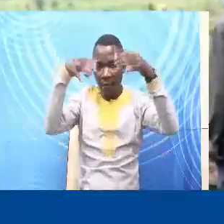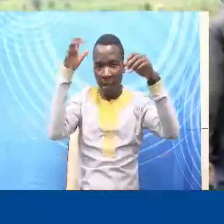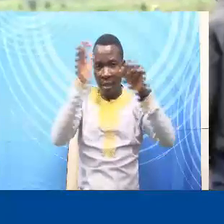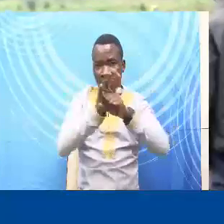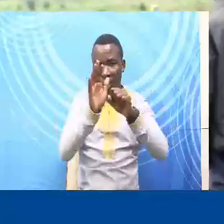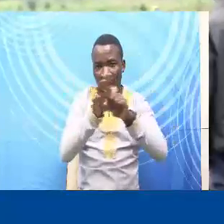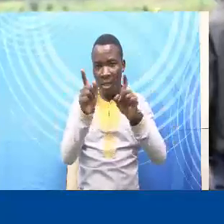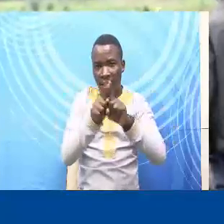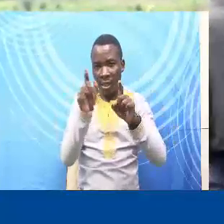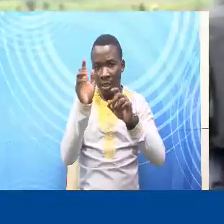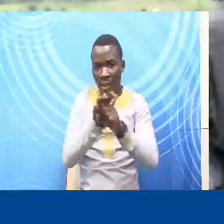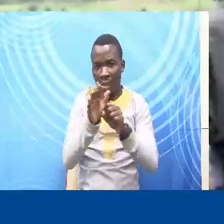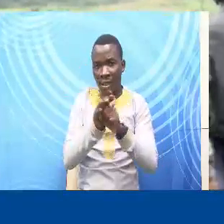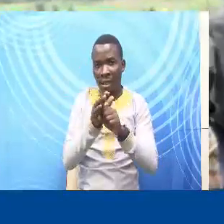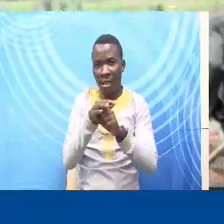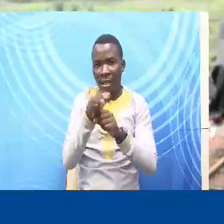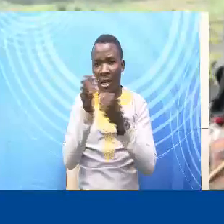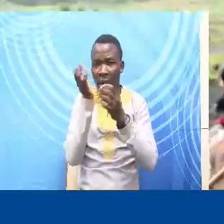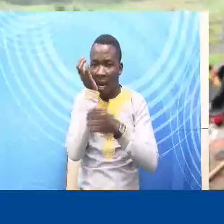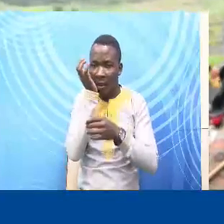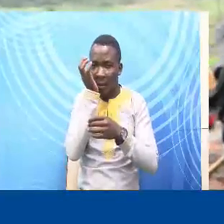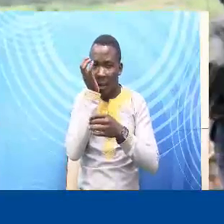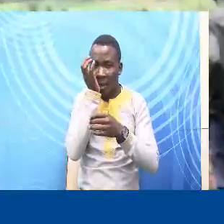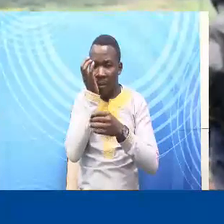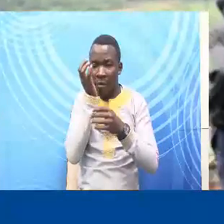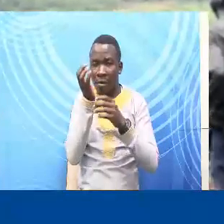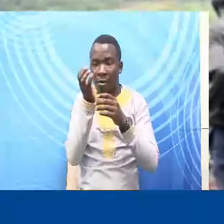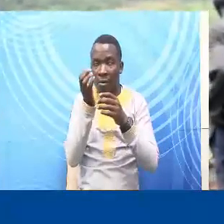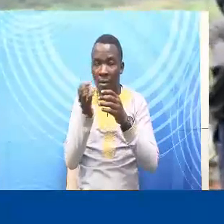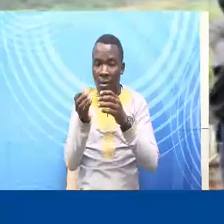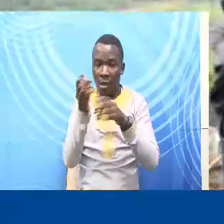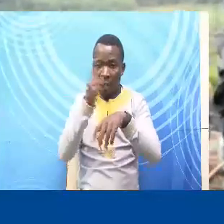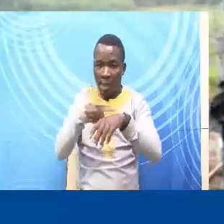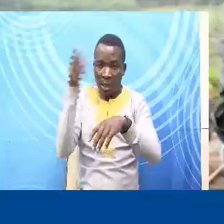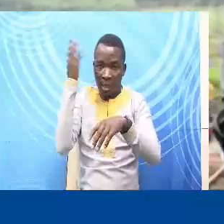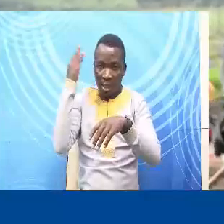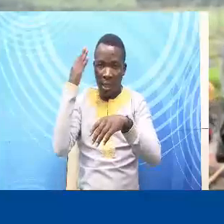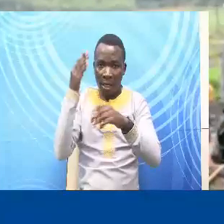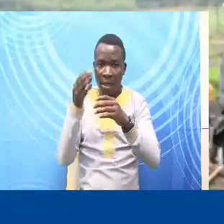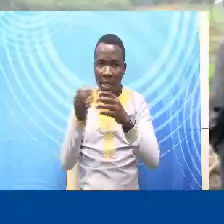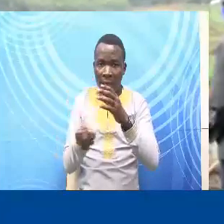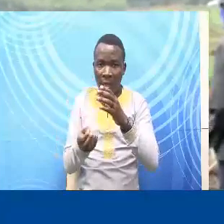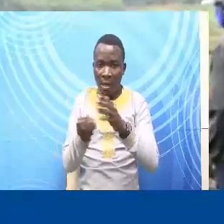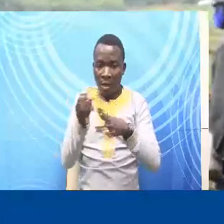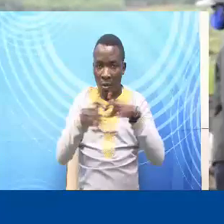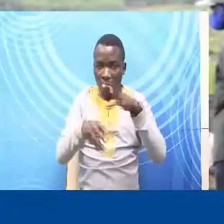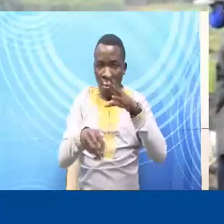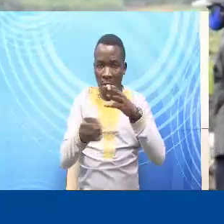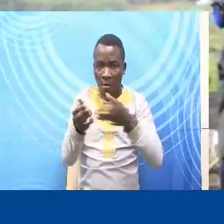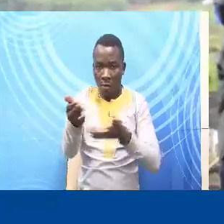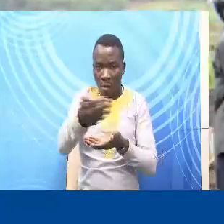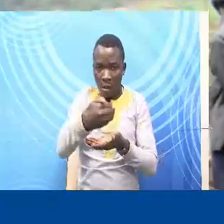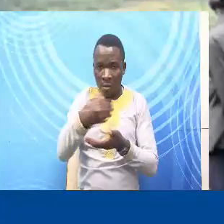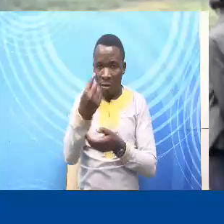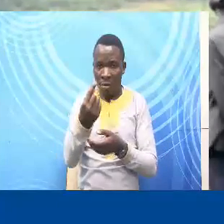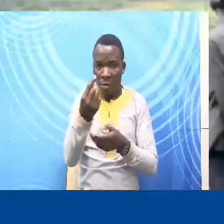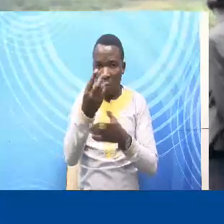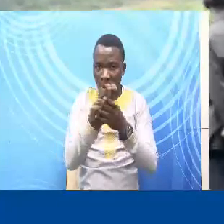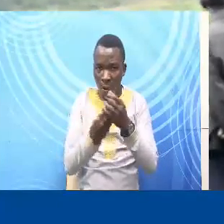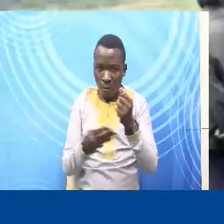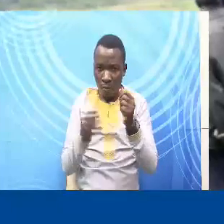iyi sezo irangije. Ntabwo twasaruye neza kubera imvura, twarahombye cyane cyane. Nicyo kintu tuzira cyane